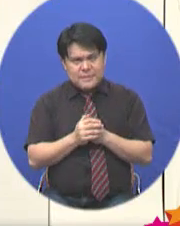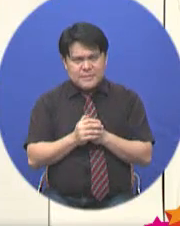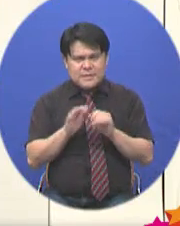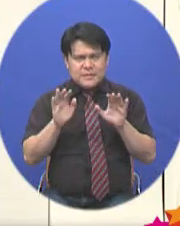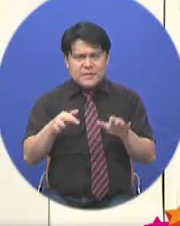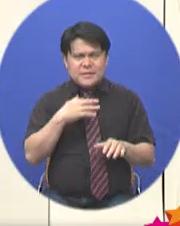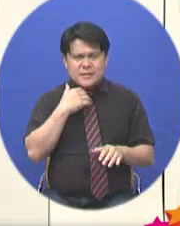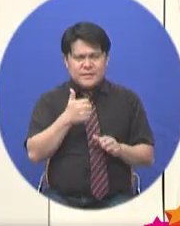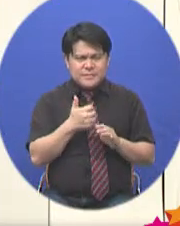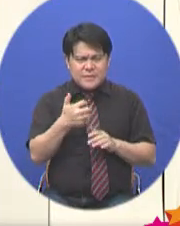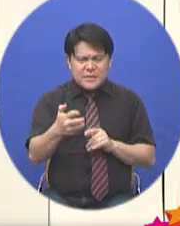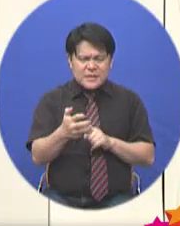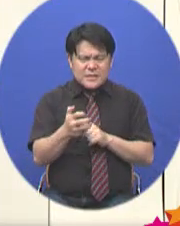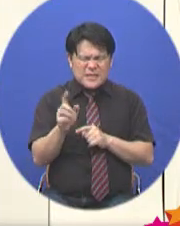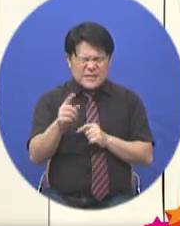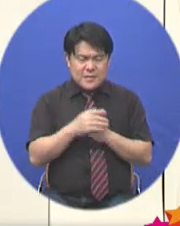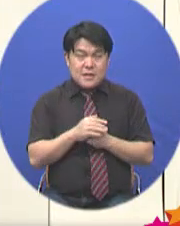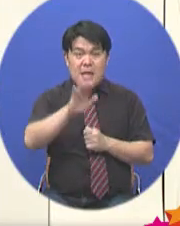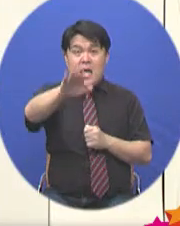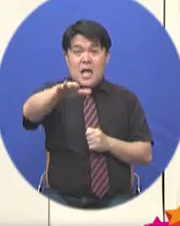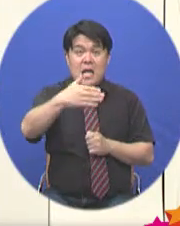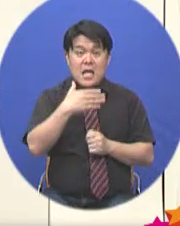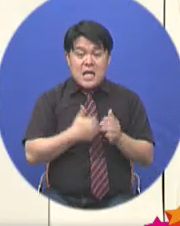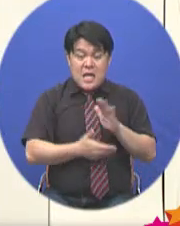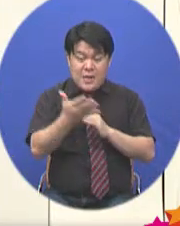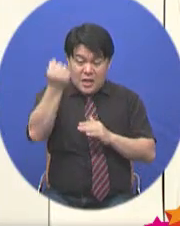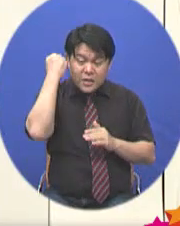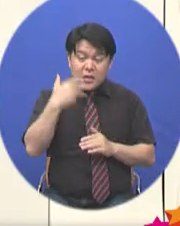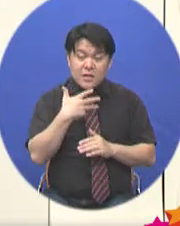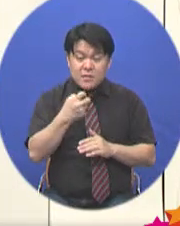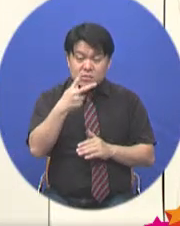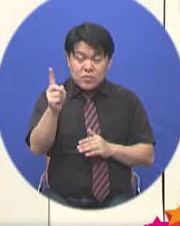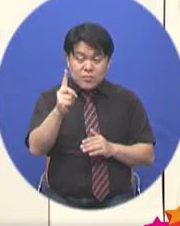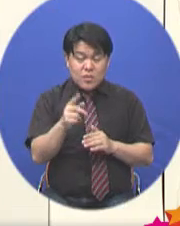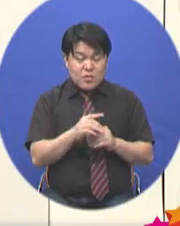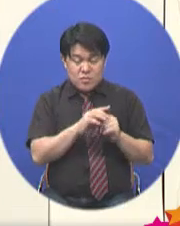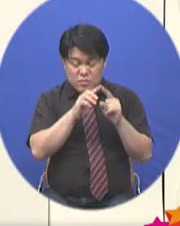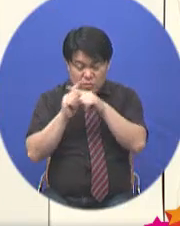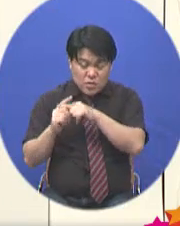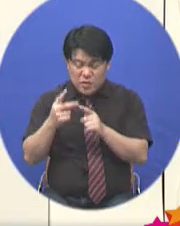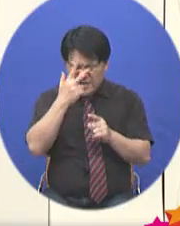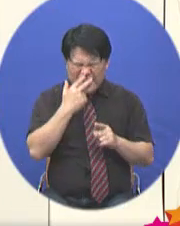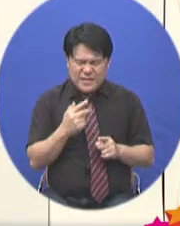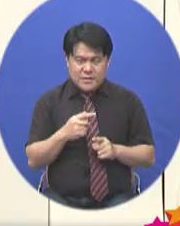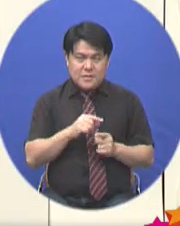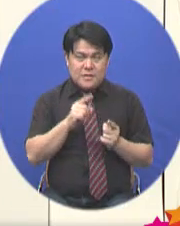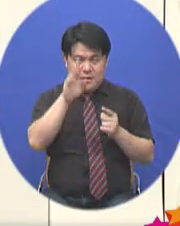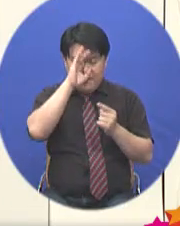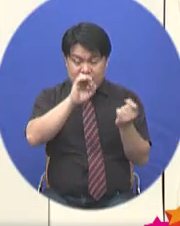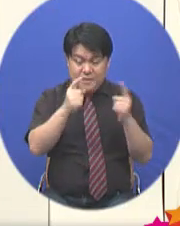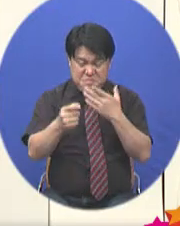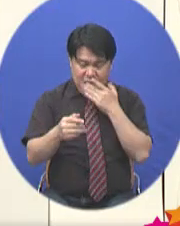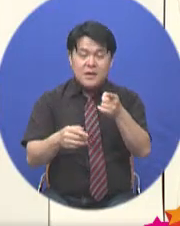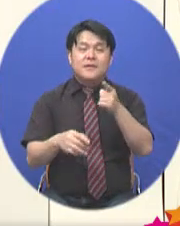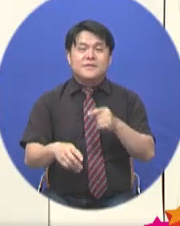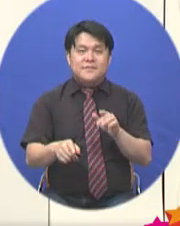가지세요. 82세라 가지고 아버님 희망을 가지세요. 82이라도 무조건 낫습니다. 희망